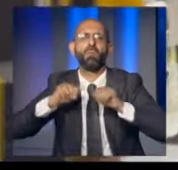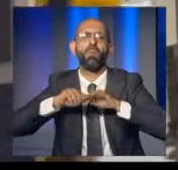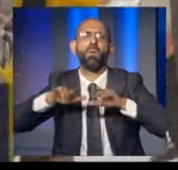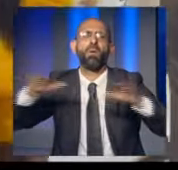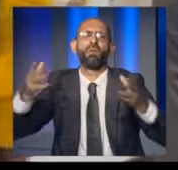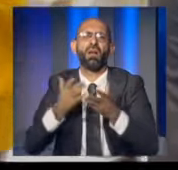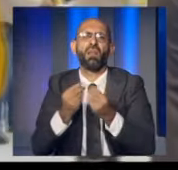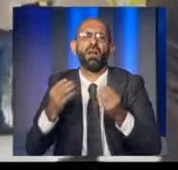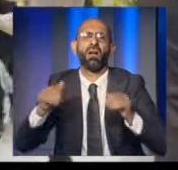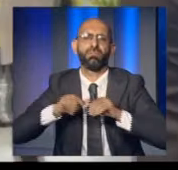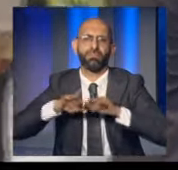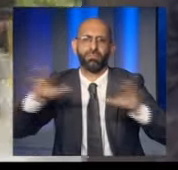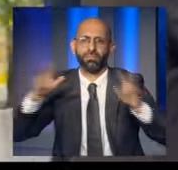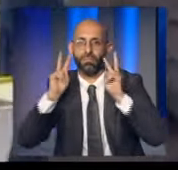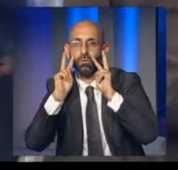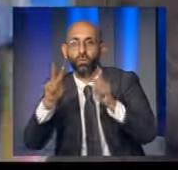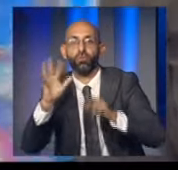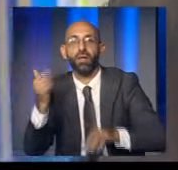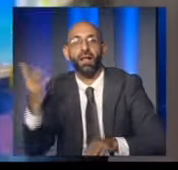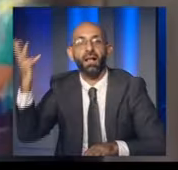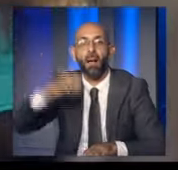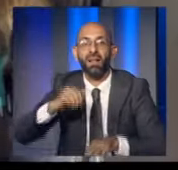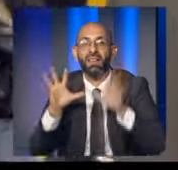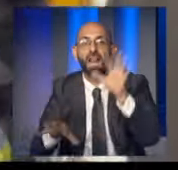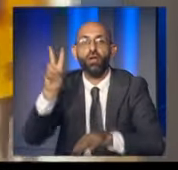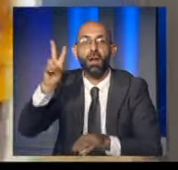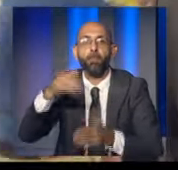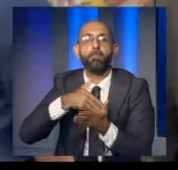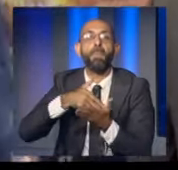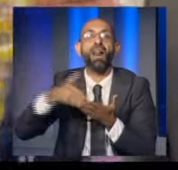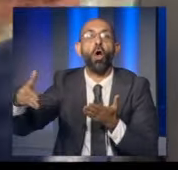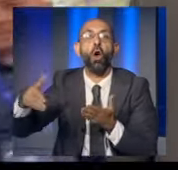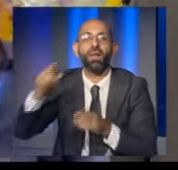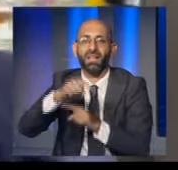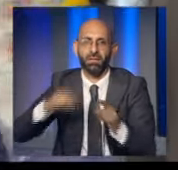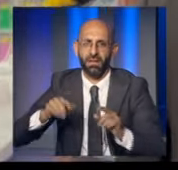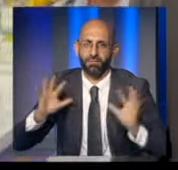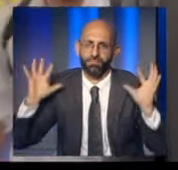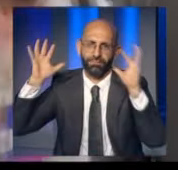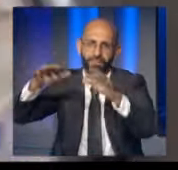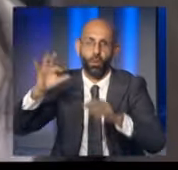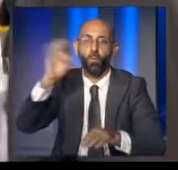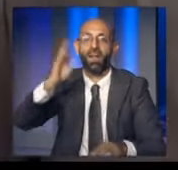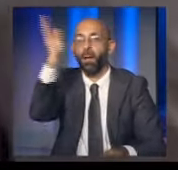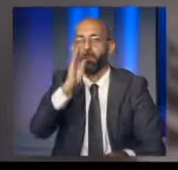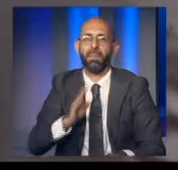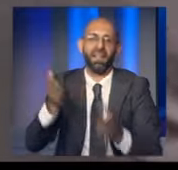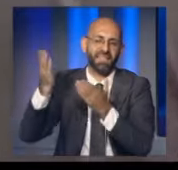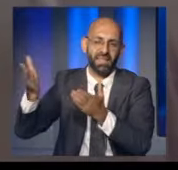الإشارة إلى أن البرازيل تعد موطن الانتشار اللبناني الأكبر، حيث يتراوح عدد المتحدرين